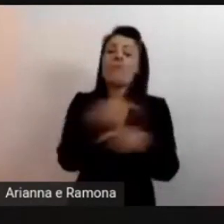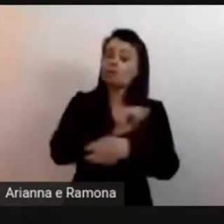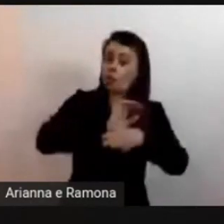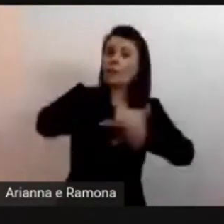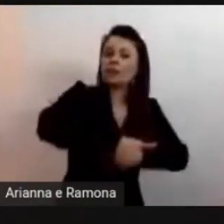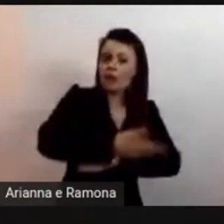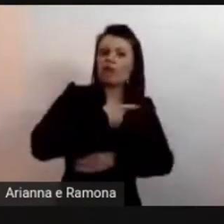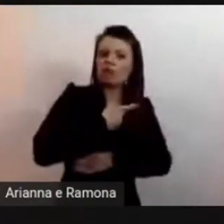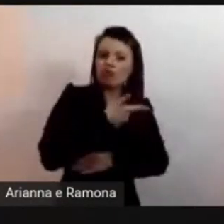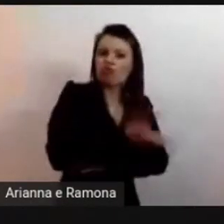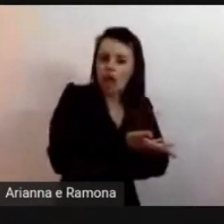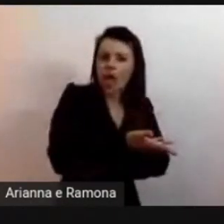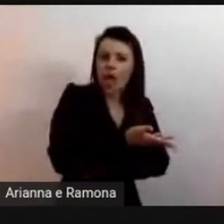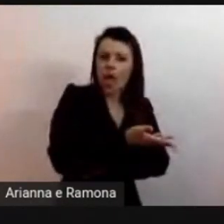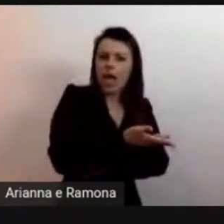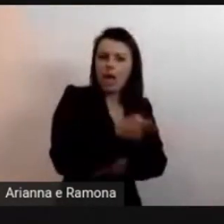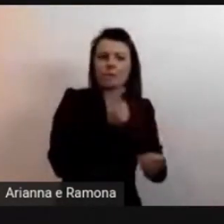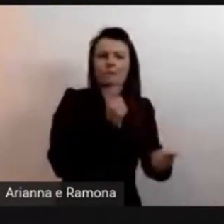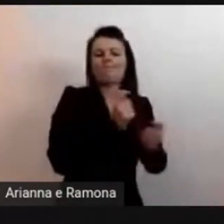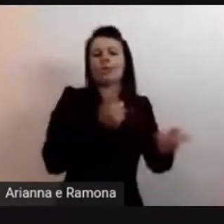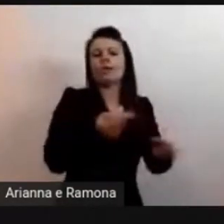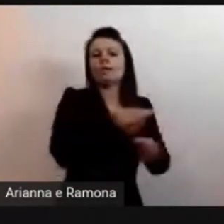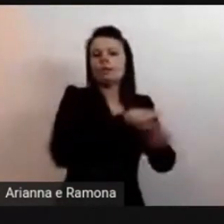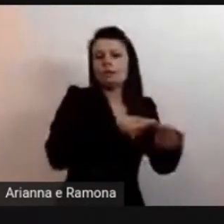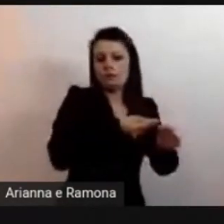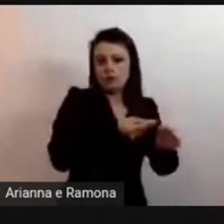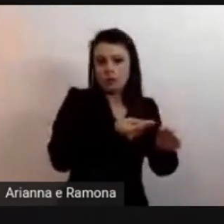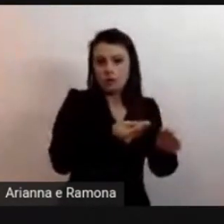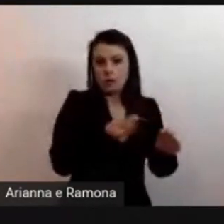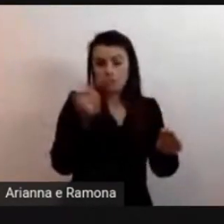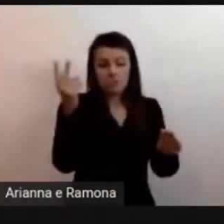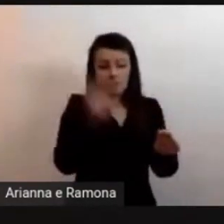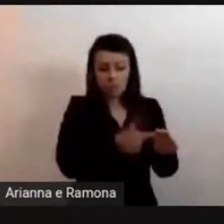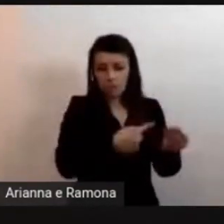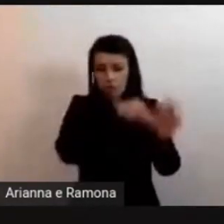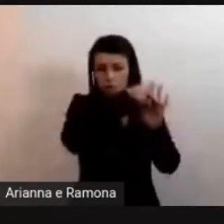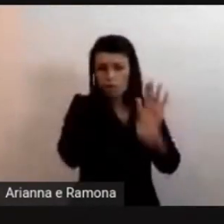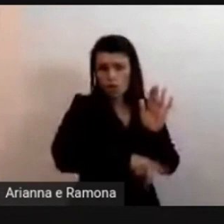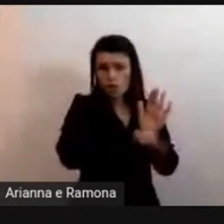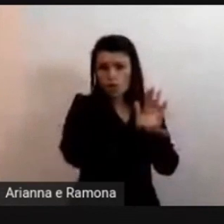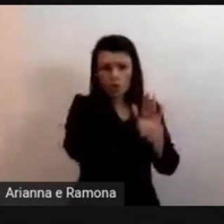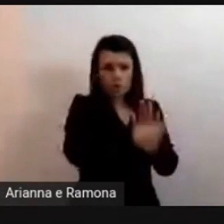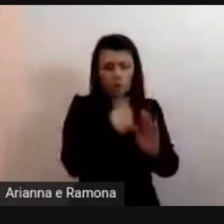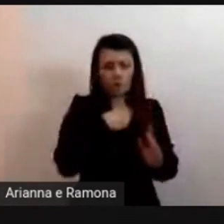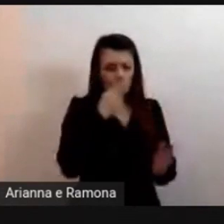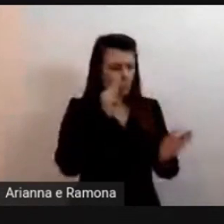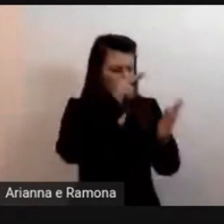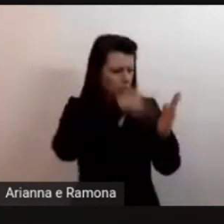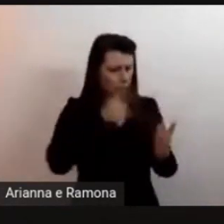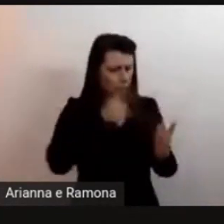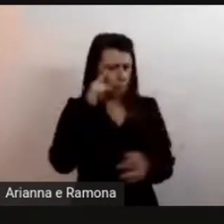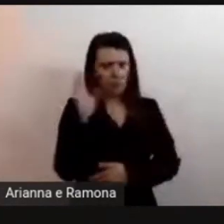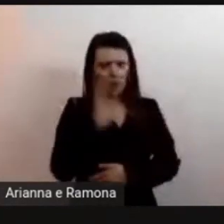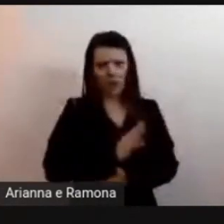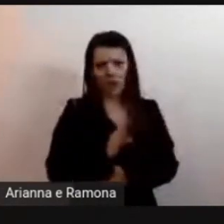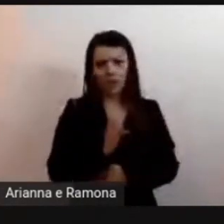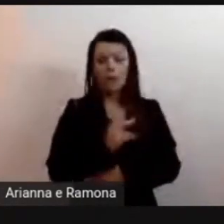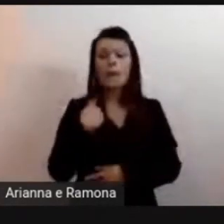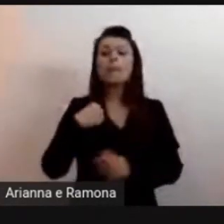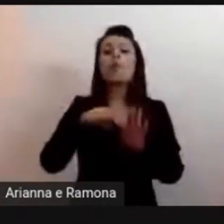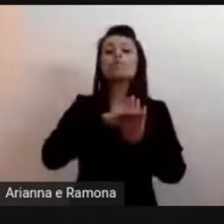sono norme che a noi sembrano veramente pazzesche noi perché i ministri che i partigiani